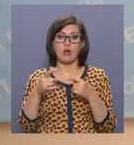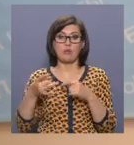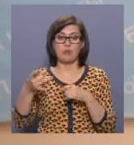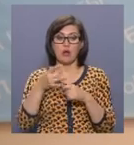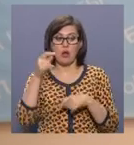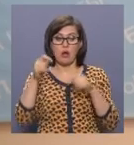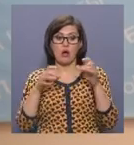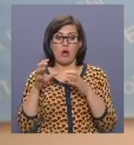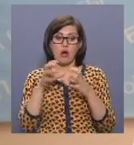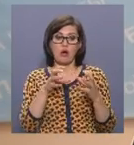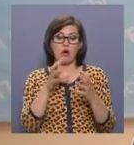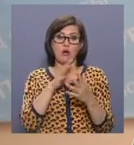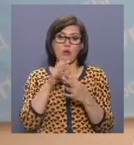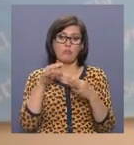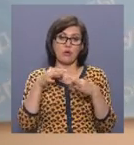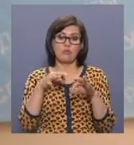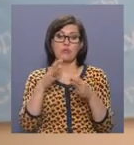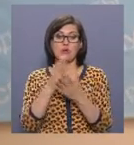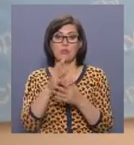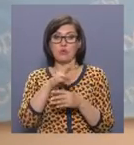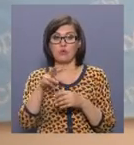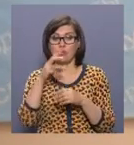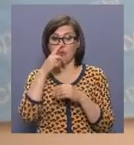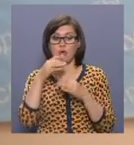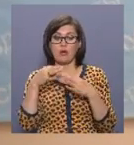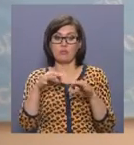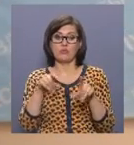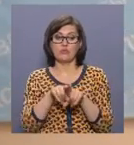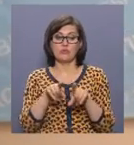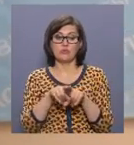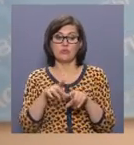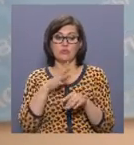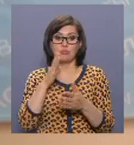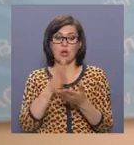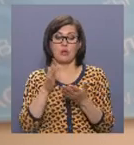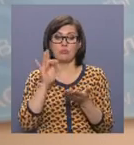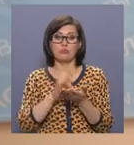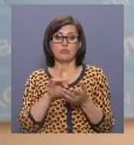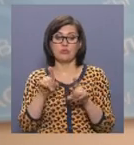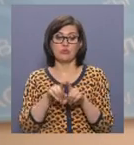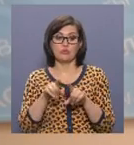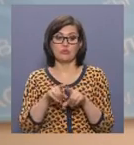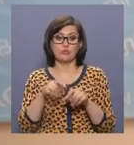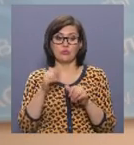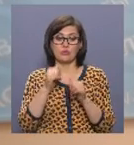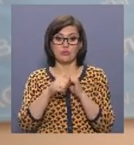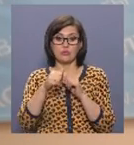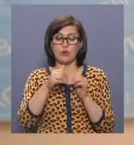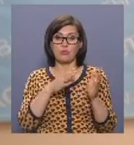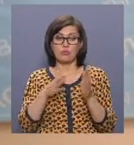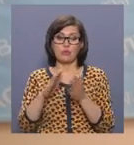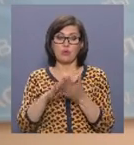келген автокөліктер кіріп жатады. Сондықтан да миллионға жуық автокөлігі бар қалада жолдағы ахуалды